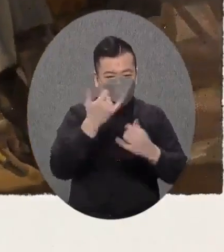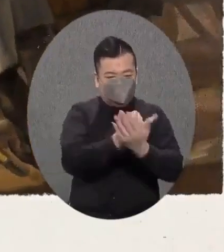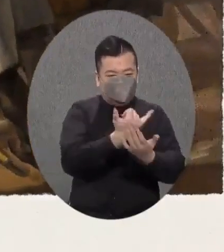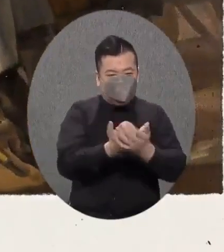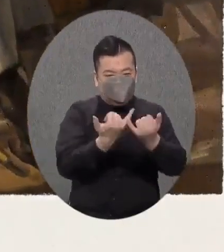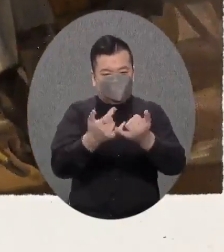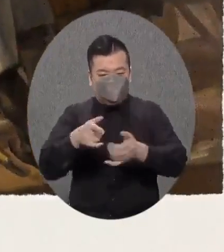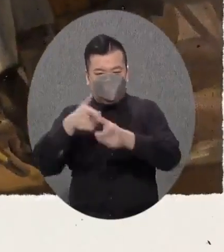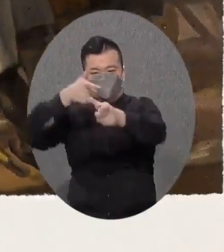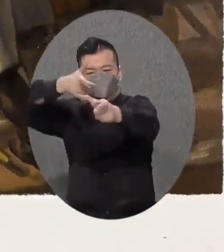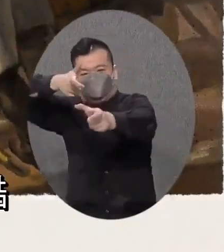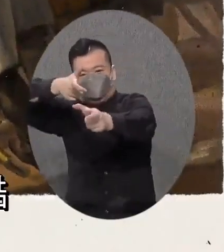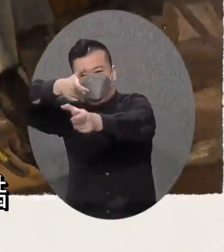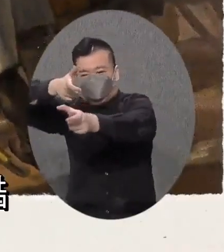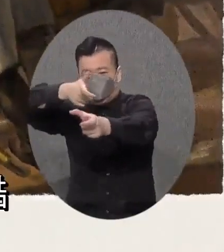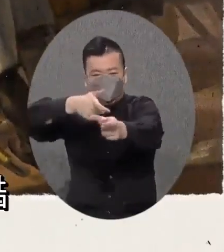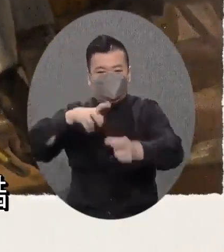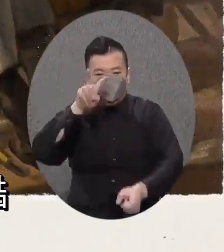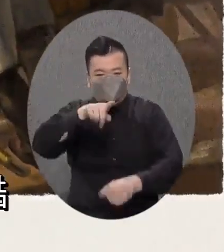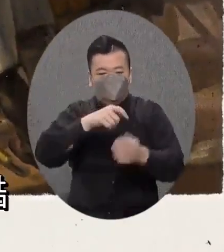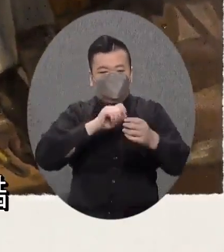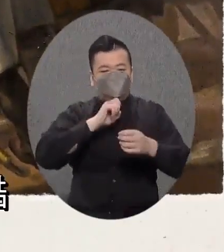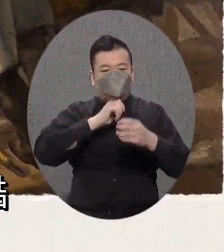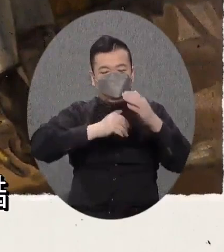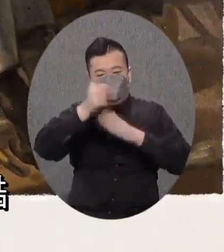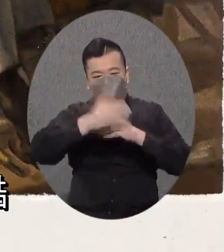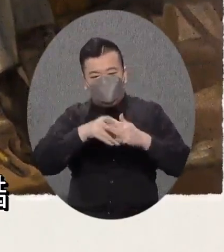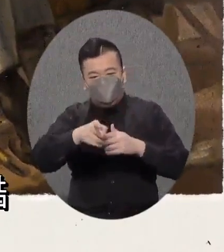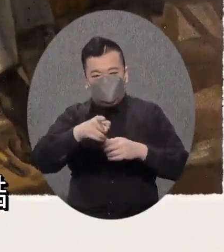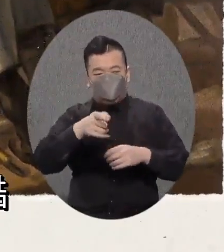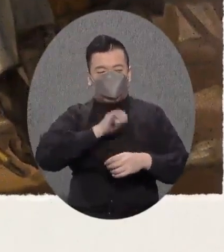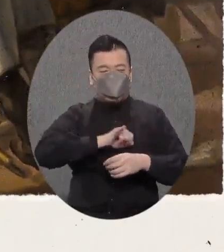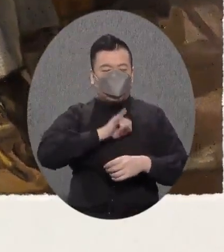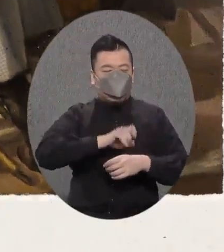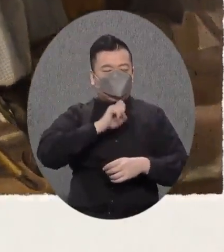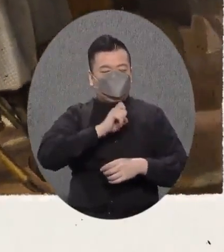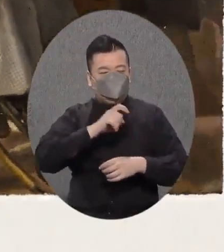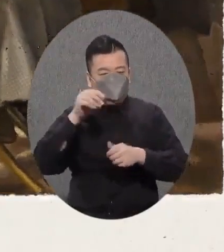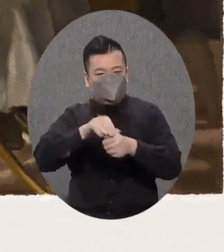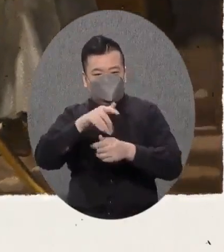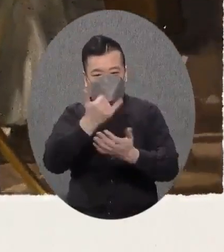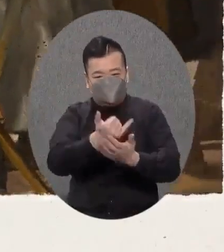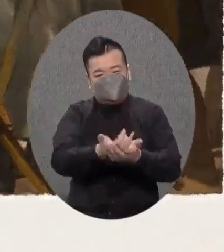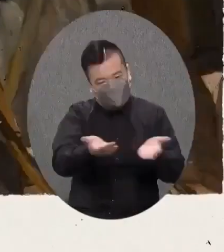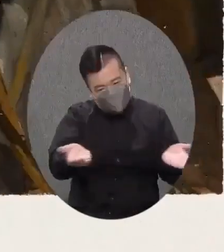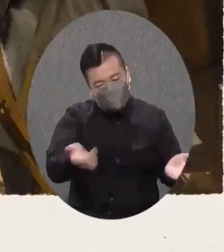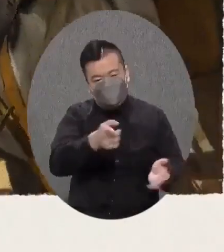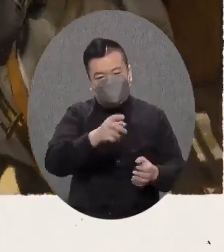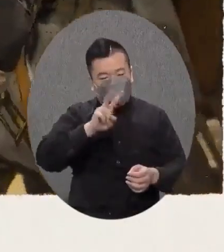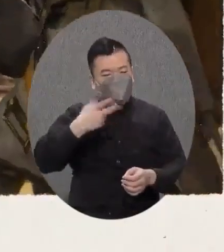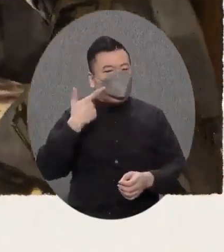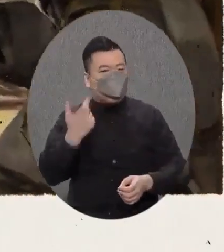住平民的长枪，展现了科技在战争之中带来的残酷。死亡就是这样变得很轻